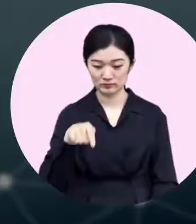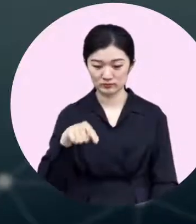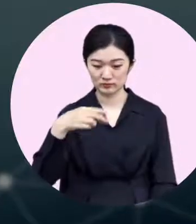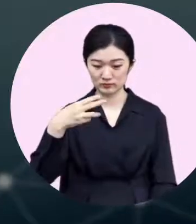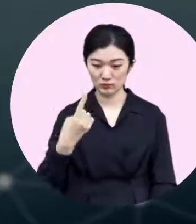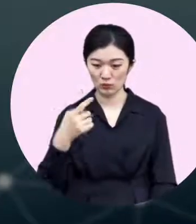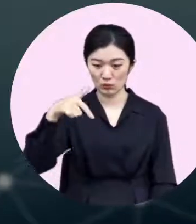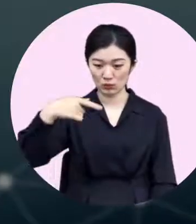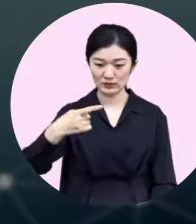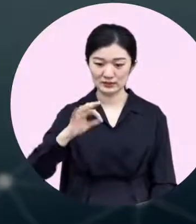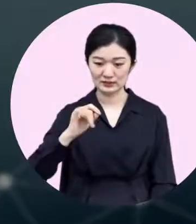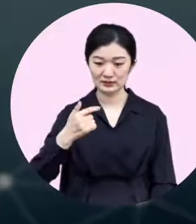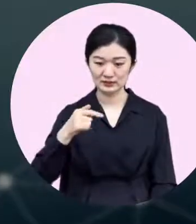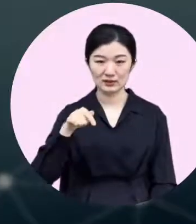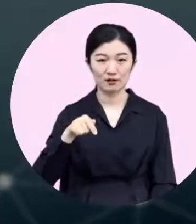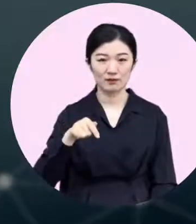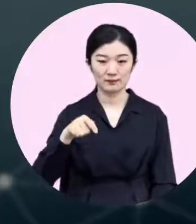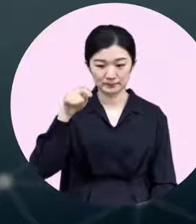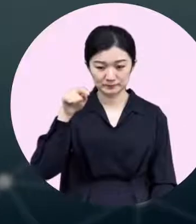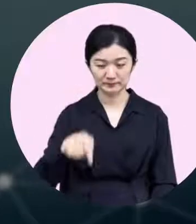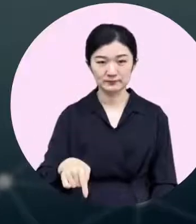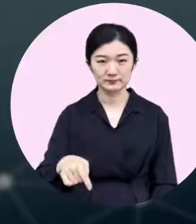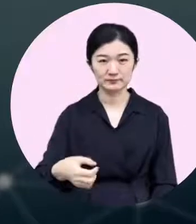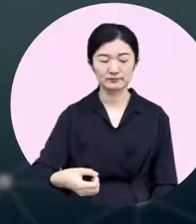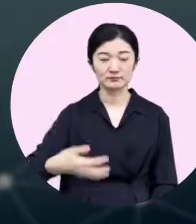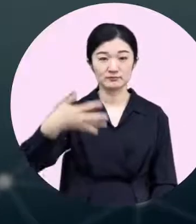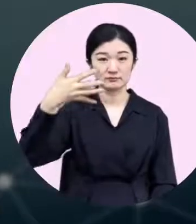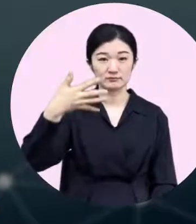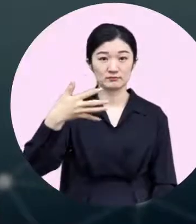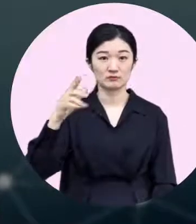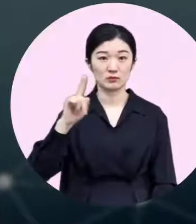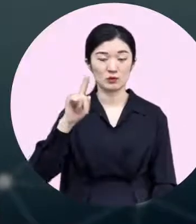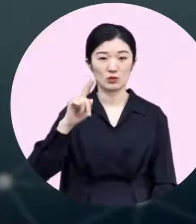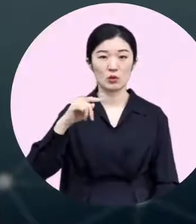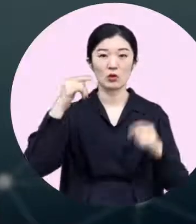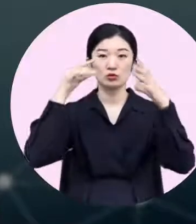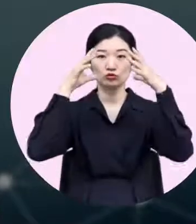오른쪽 아래에 보시면 로그인 버튼이 있는데 여기에서 아래쪽에 보시면은